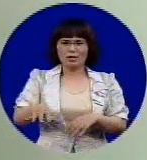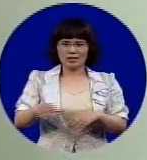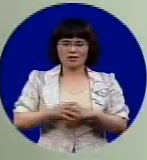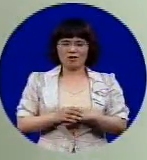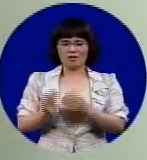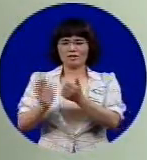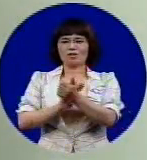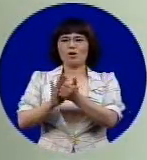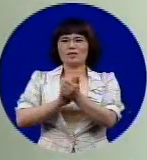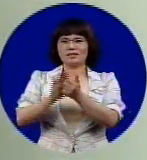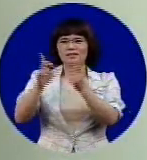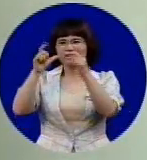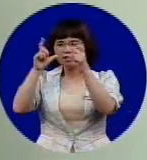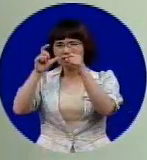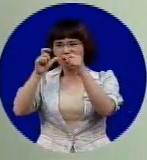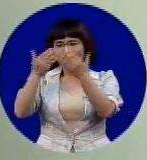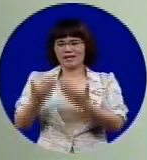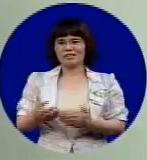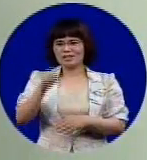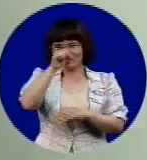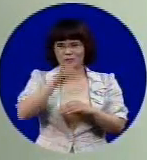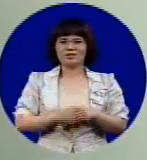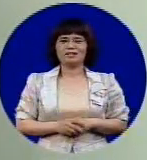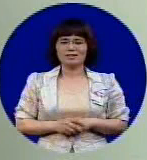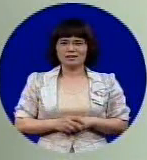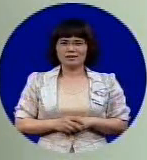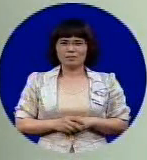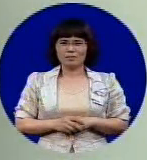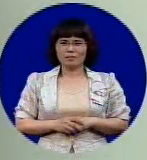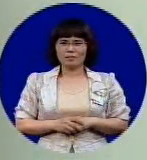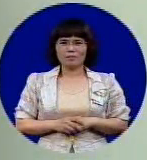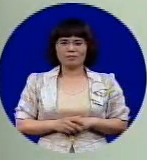와서 이런 서비스도 받으니까 좋죠 뭐.